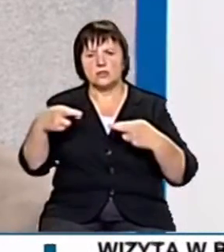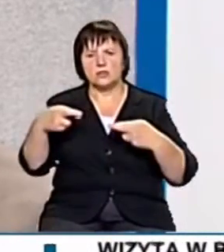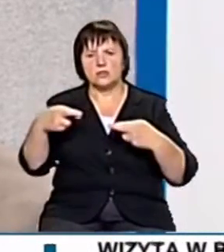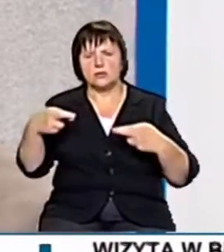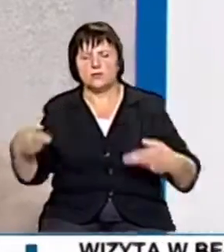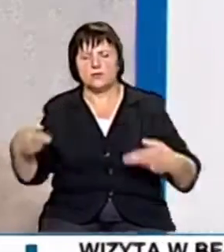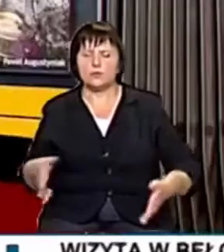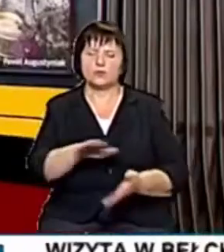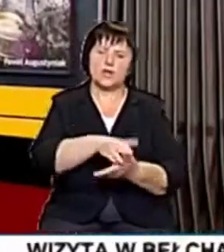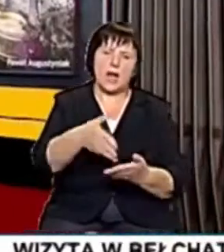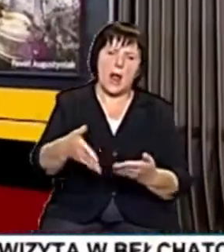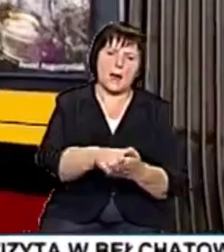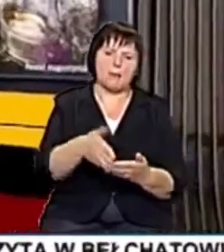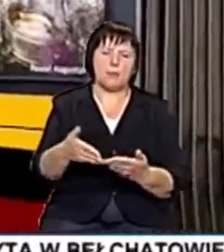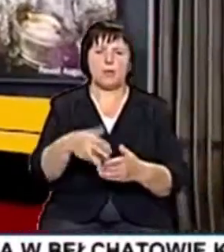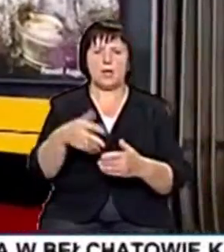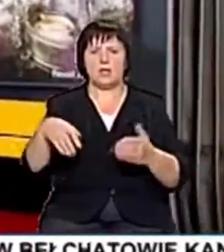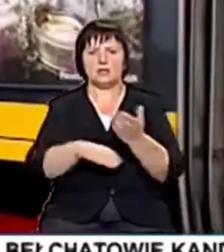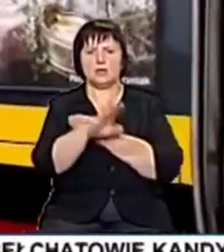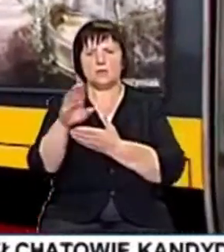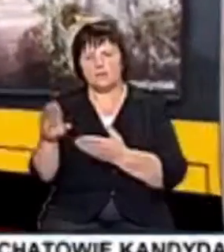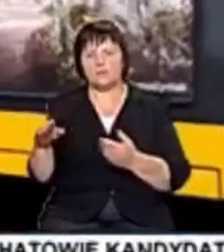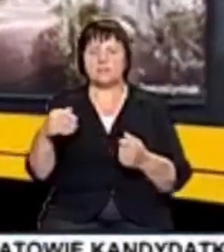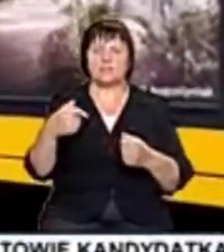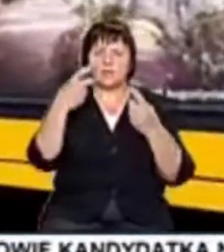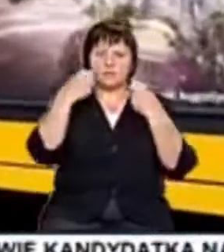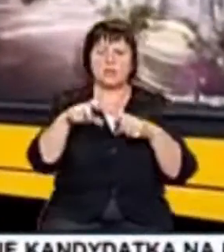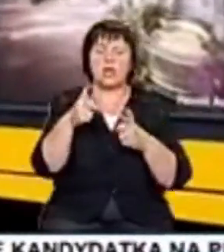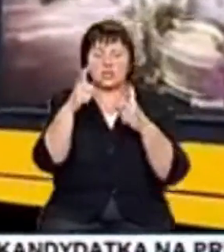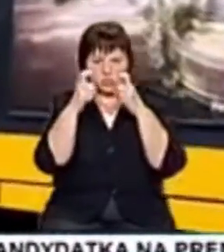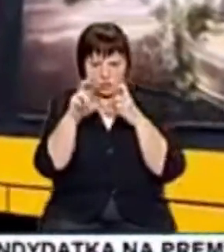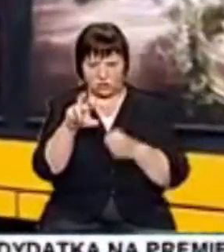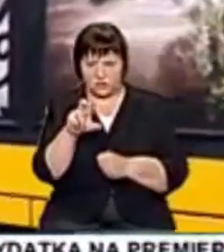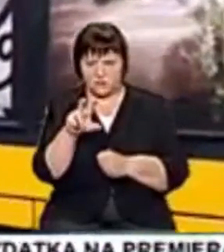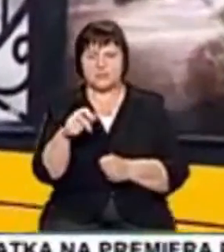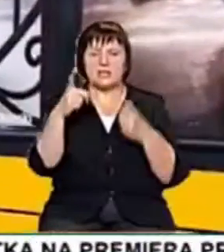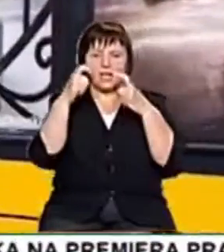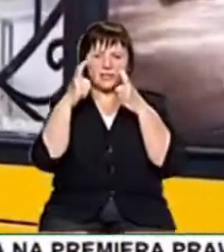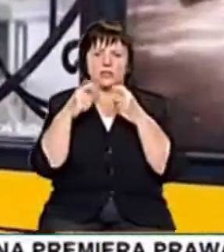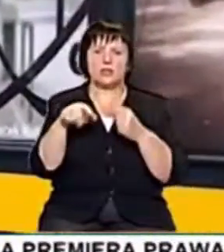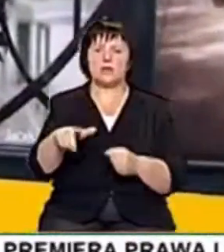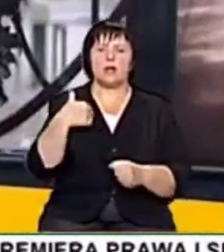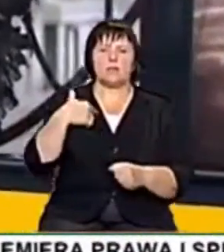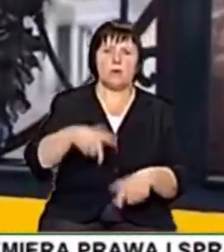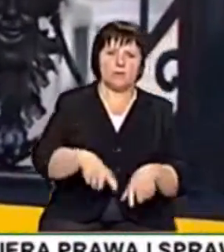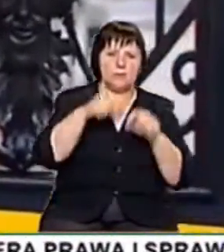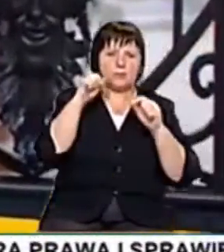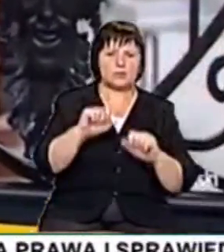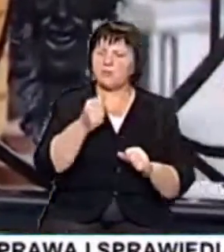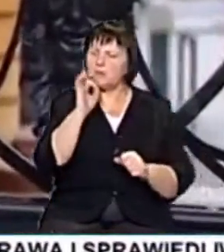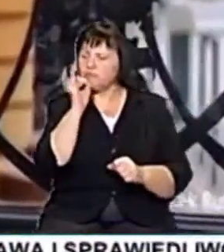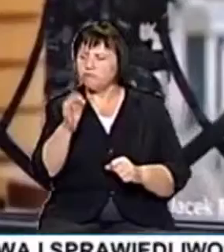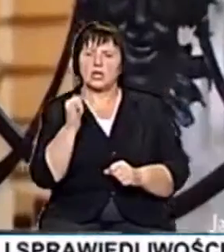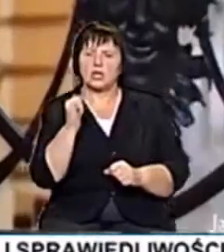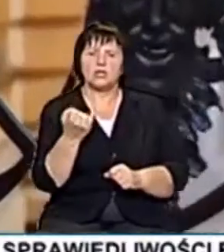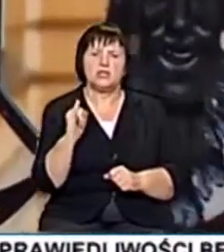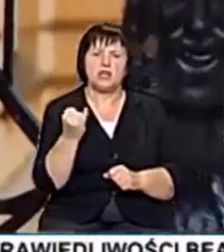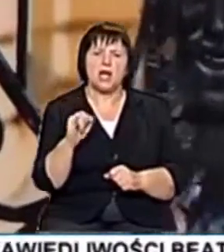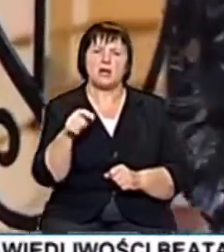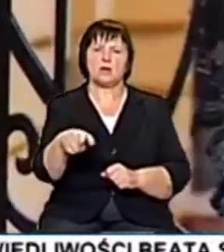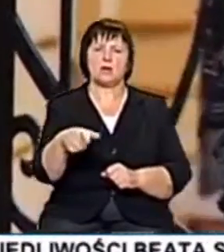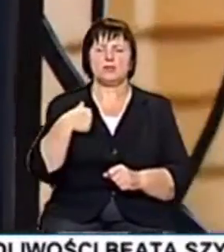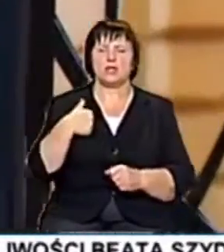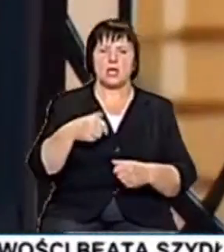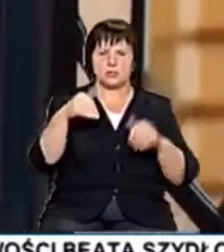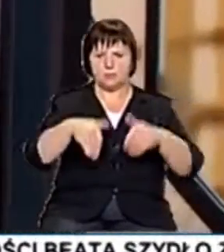fotograficznych. Do wystawy nadesłano ponad 300 zdjęć. Głównym kryterium wyboru była wysoka jakość, niezbędna, by fotografie można